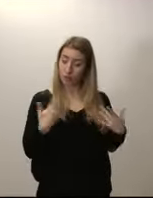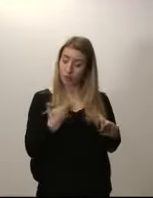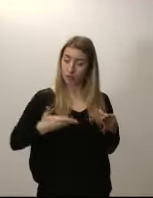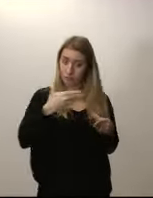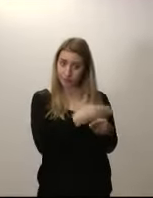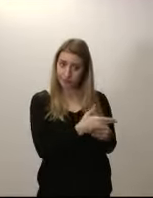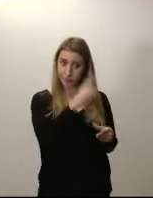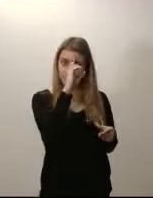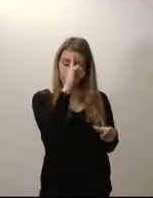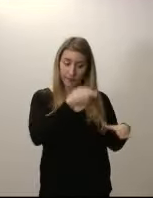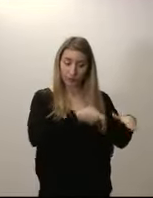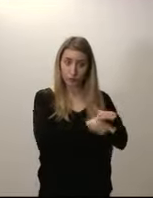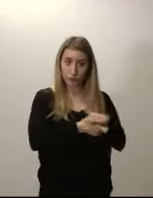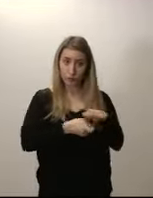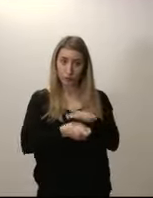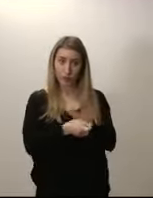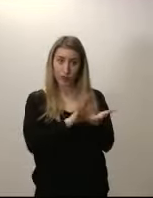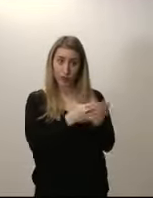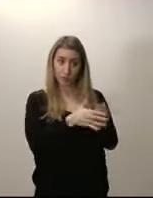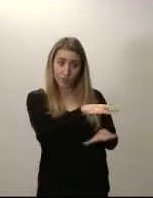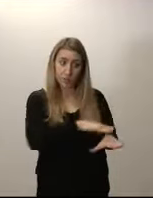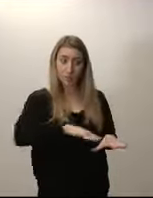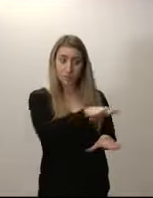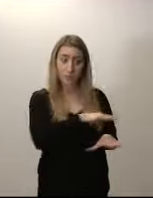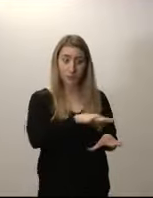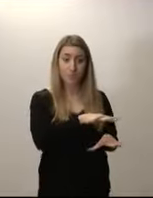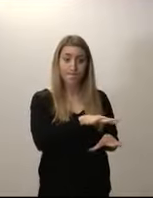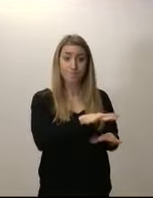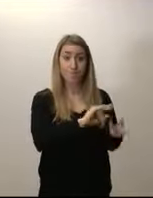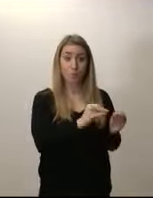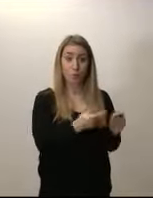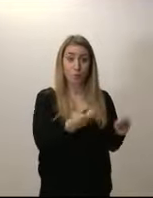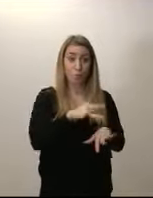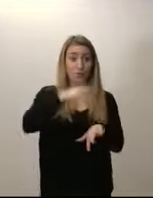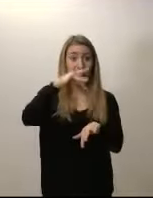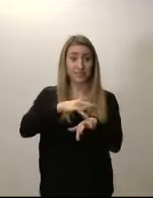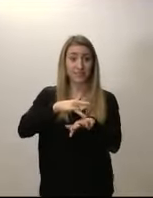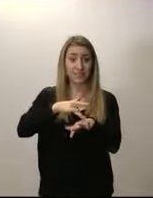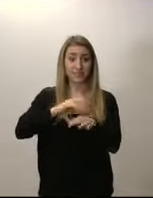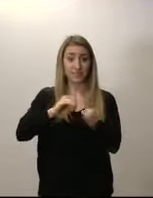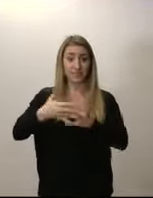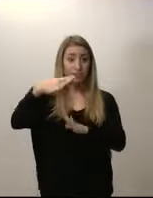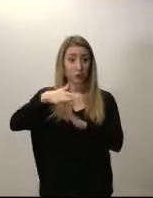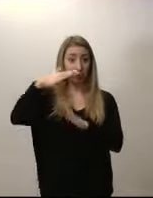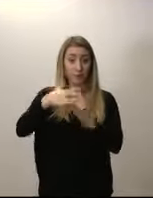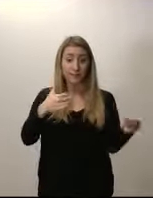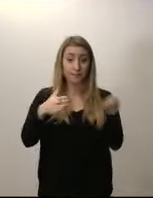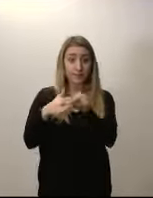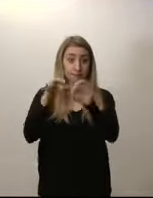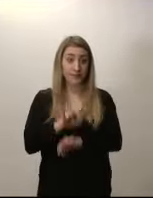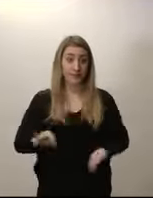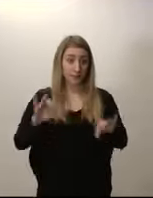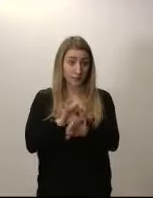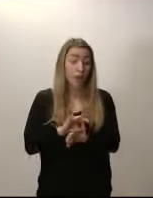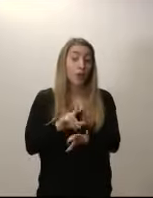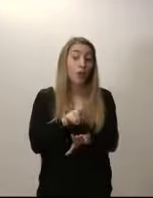les subventions attribuées aux associations ne figuraient pas sur le site de la ville de Thionville. Donc on m'avait dit que ça allait être